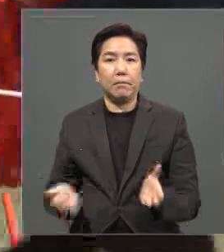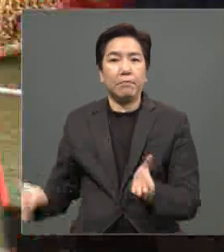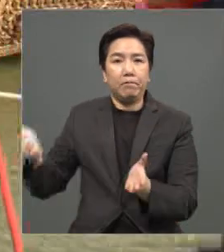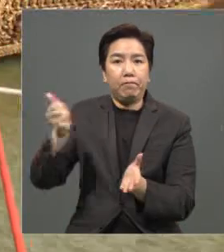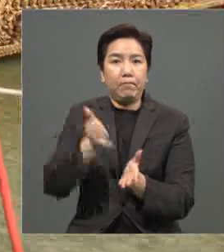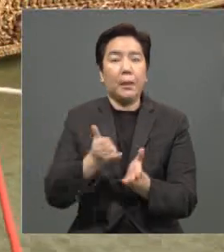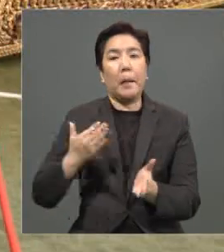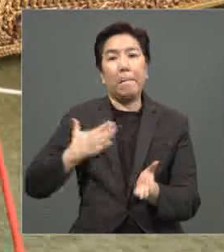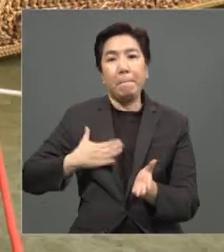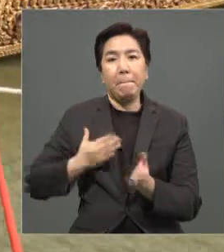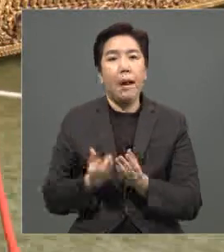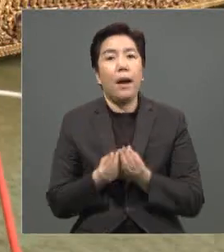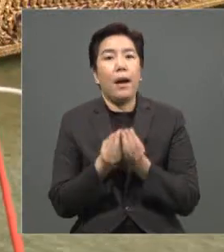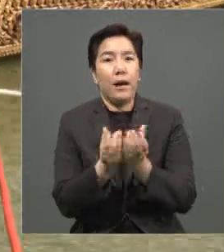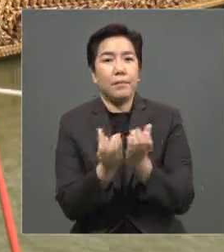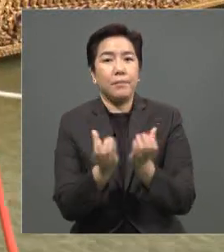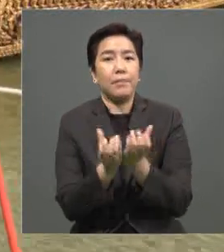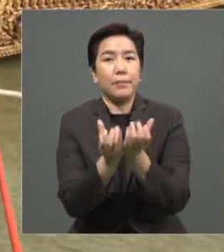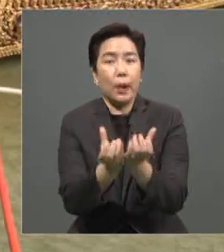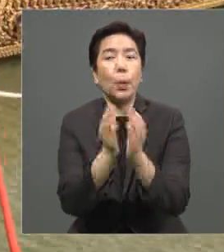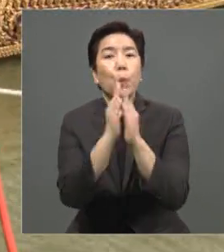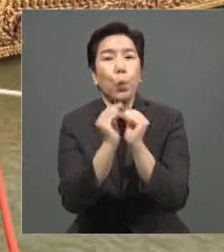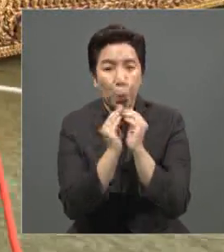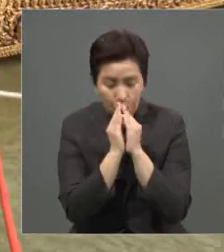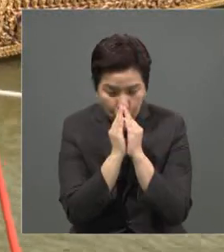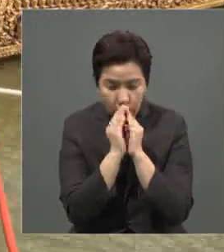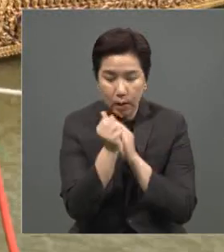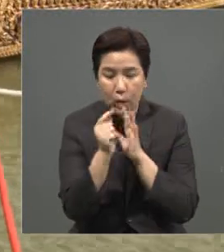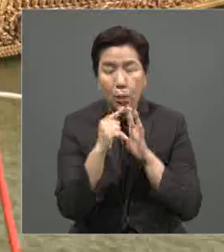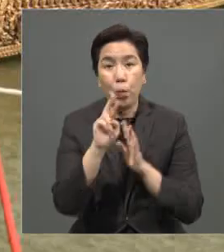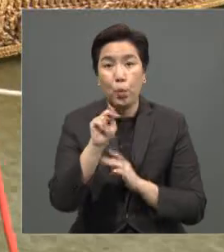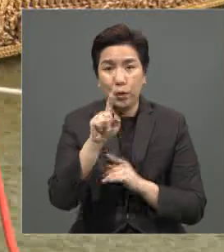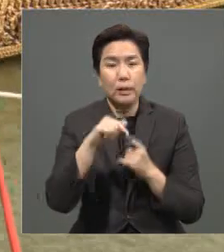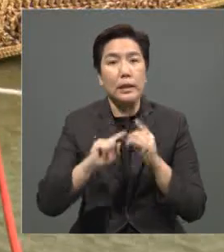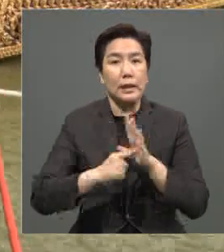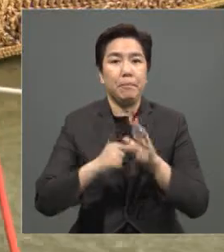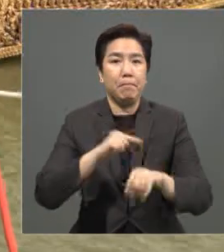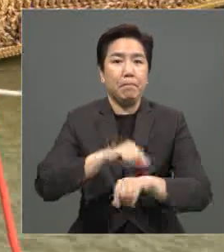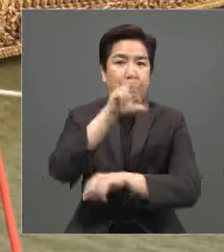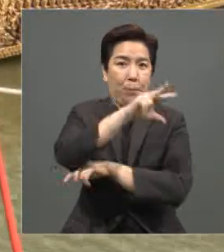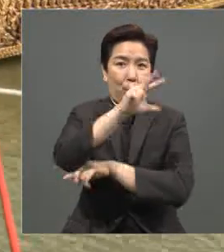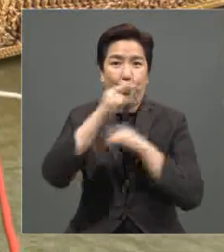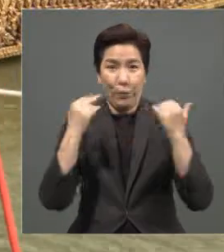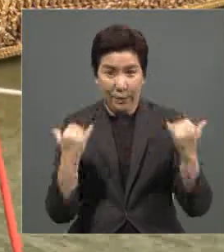ศลถวายผ้าพระกฐินณวัดอรุณราชวรารามจะเริ่มขึ้นในเวลา 15:00 นวันนี้